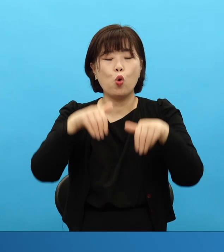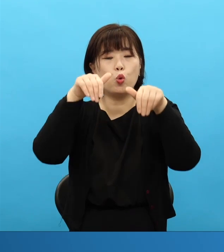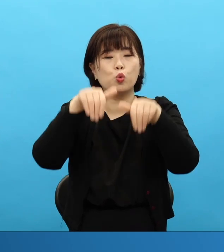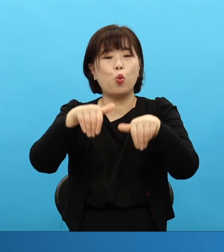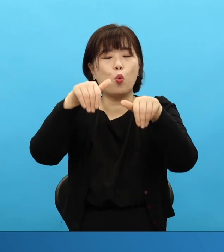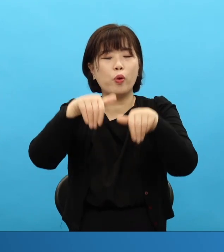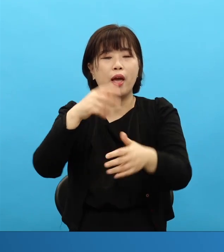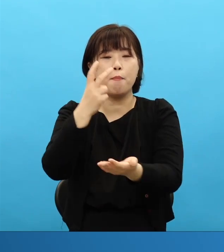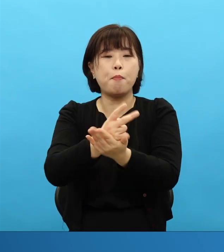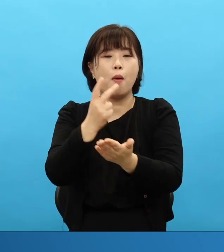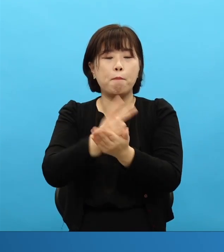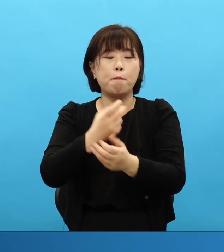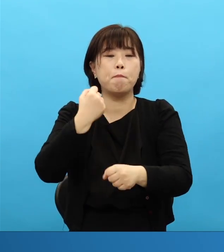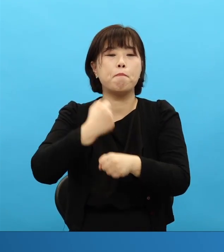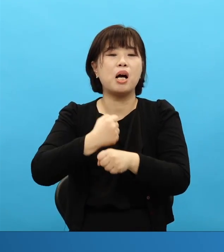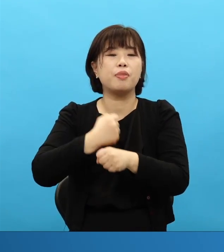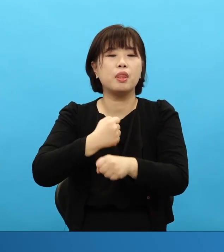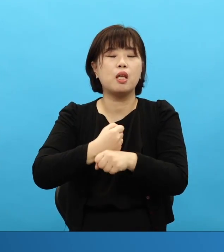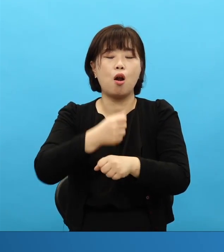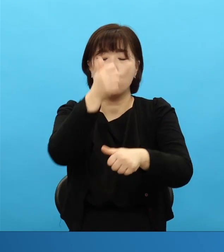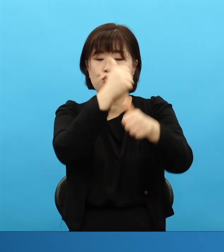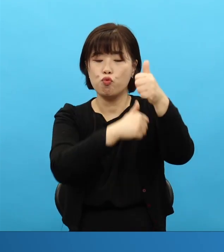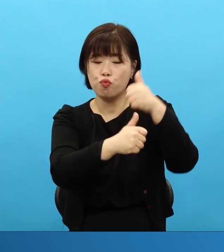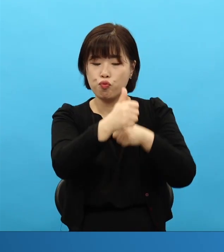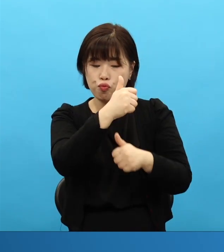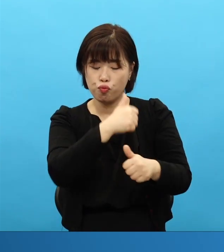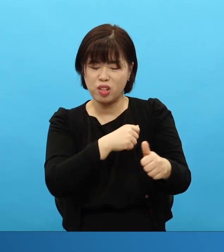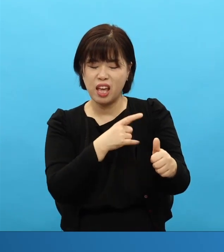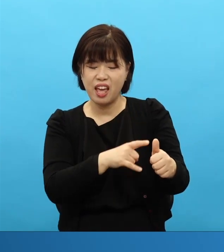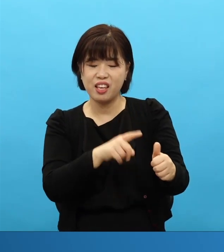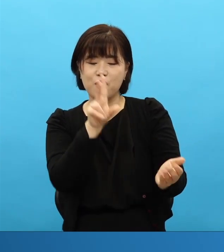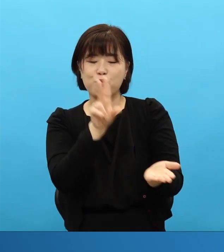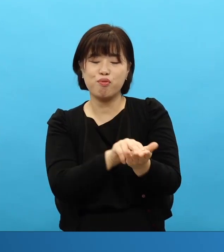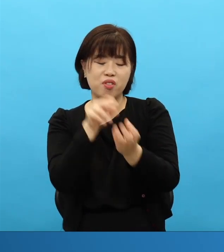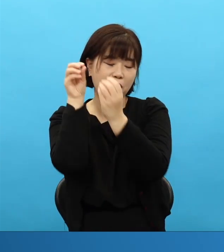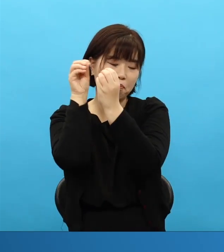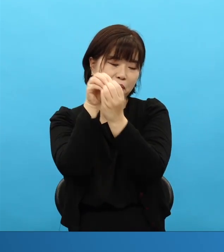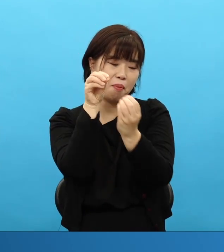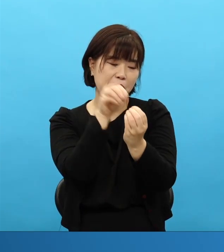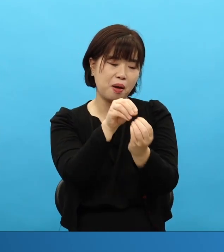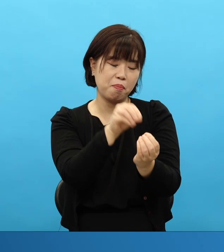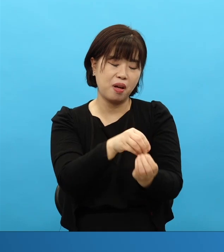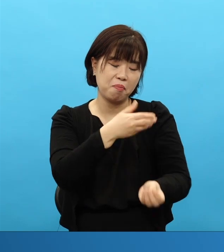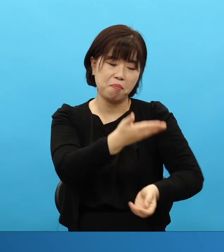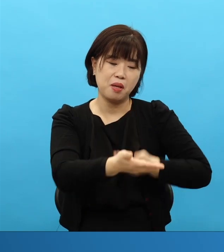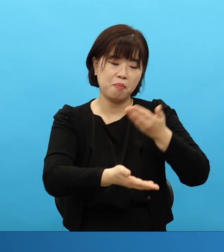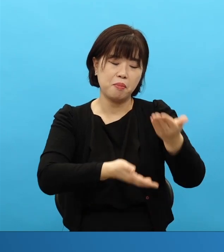그래서 후대에게 문제 올 수밖에 없어요. 所以后代只能遇到问题。